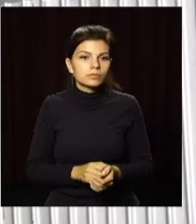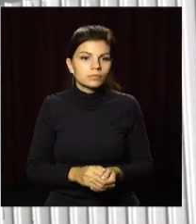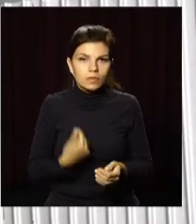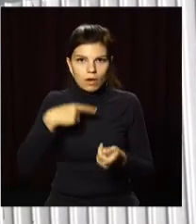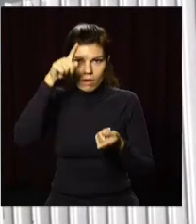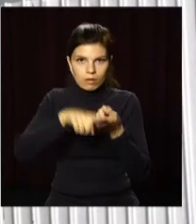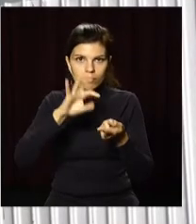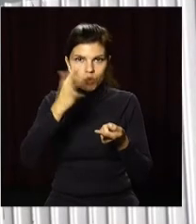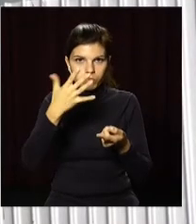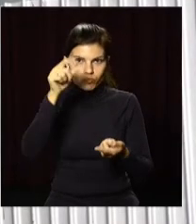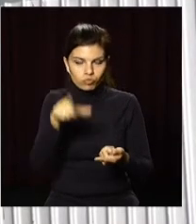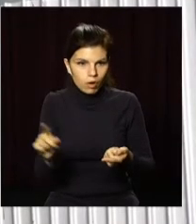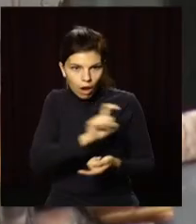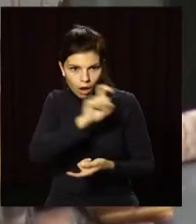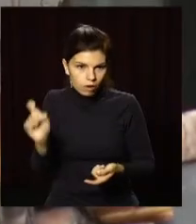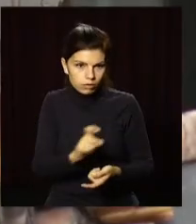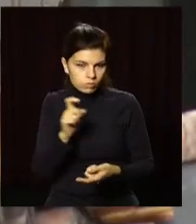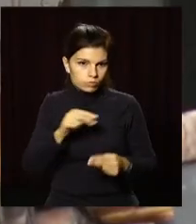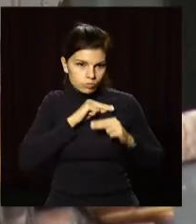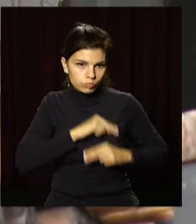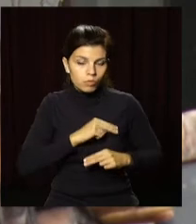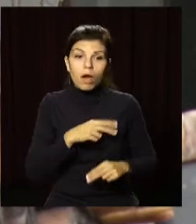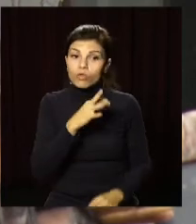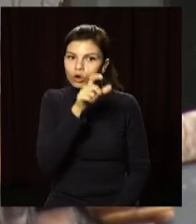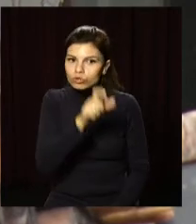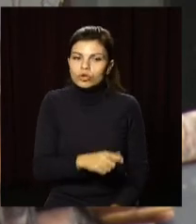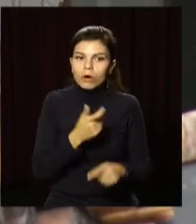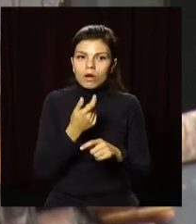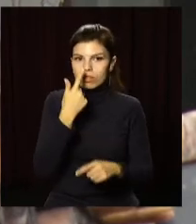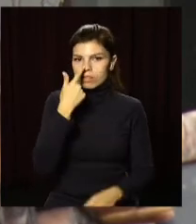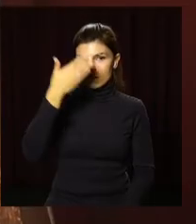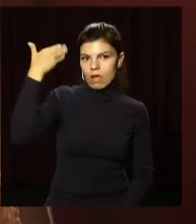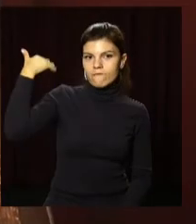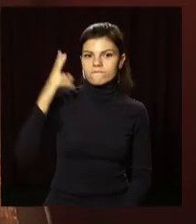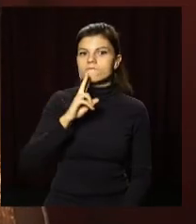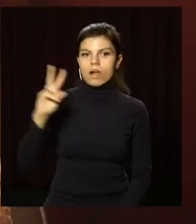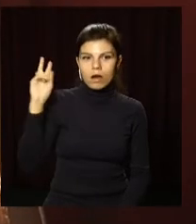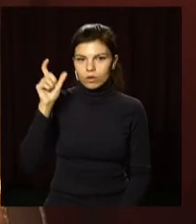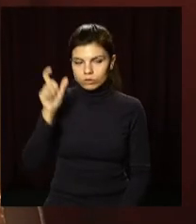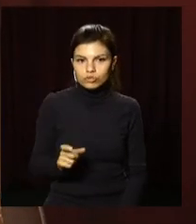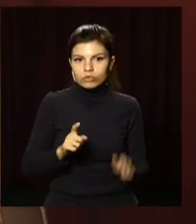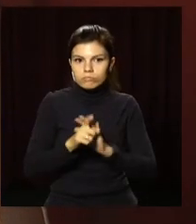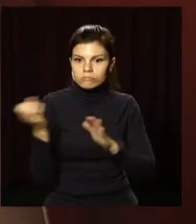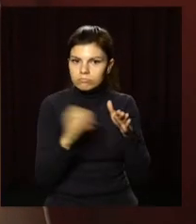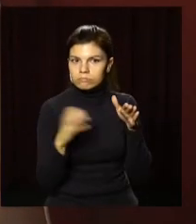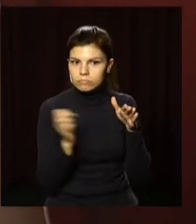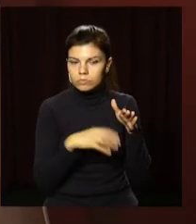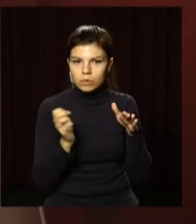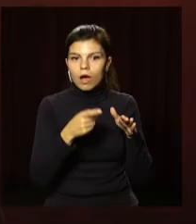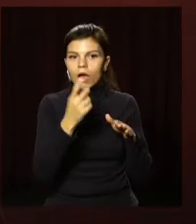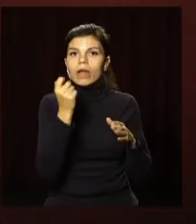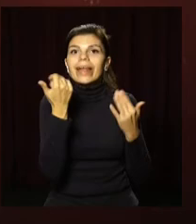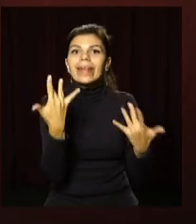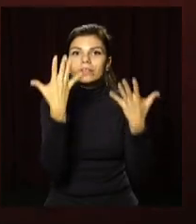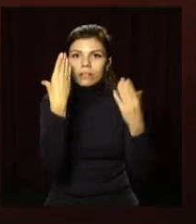будинку, Плюшкін проживає майже півстоліття. Проте пристрасть до сміття з'явилась нещодавно. На пошук нових скарбів Плюшкін вирушає кілька разів на